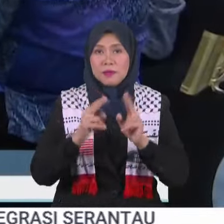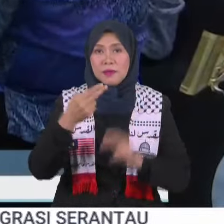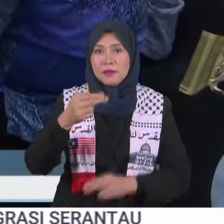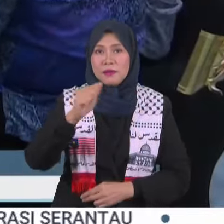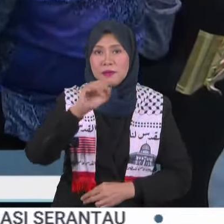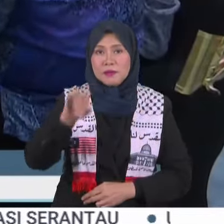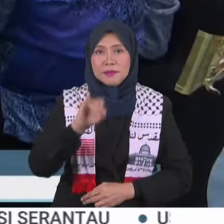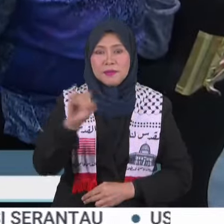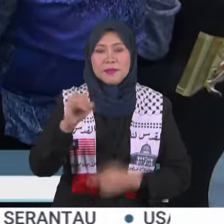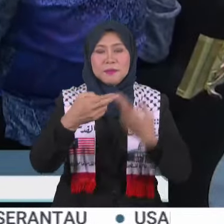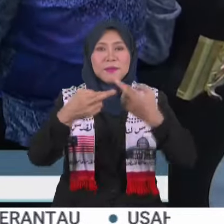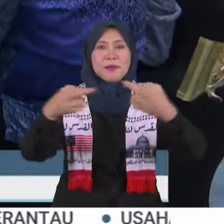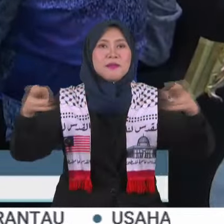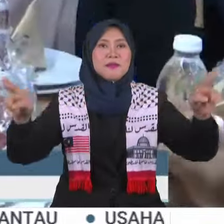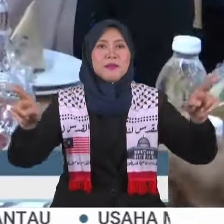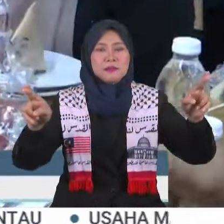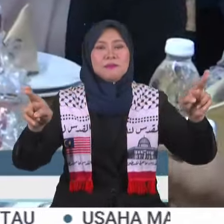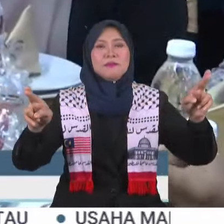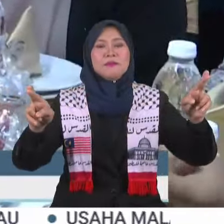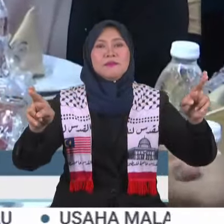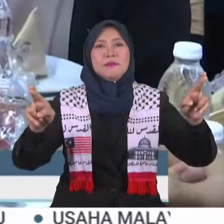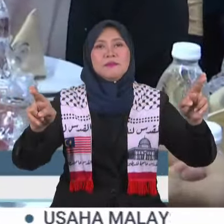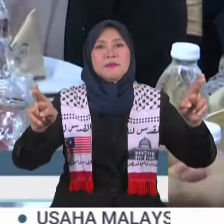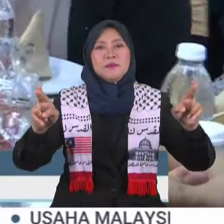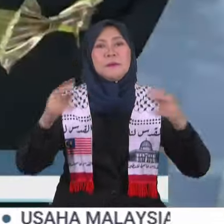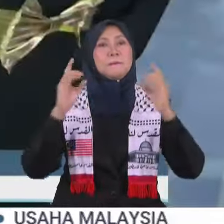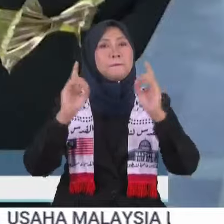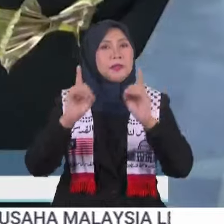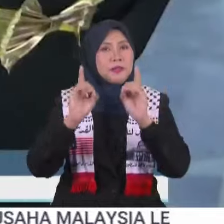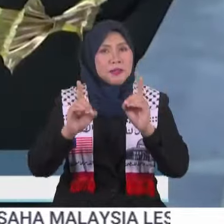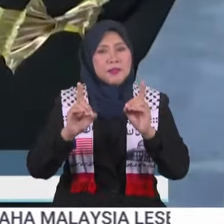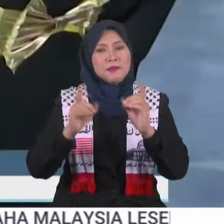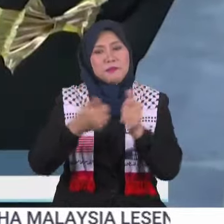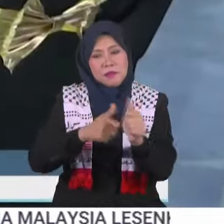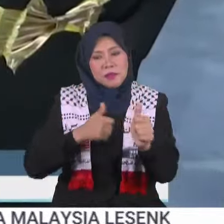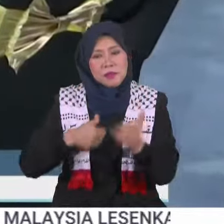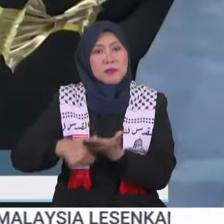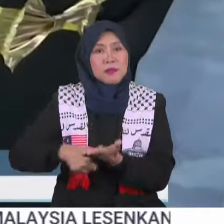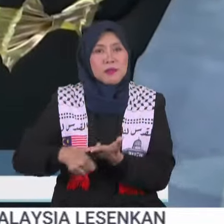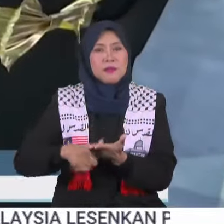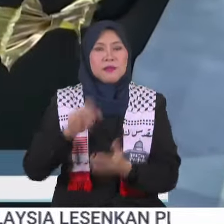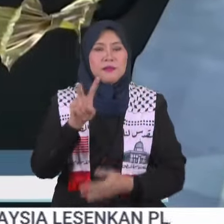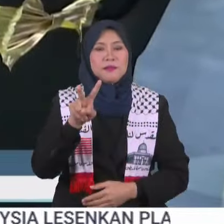dalam perasmian Majlis Apresiasi Cerna Minda Pendidikan Pencegahan Dadah